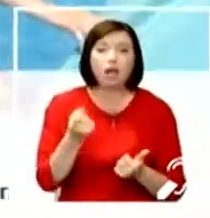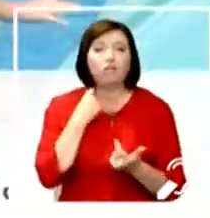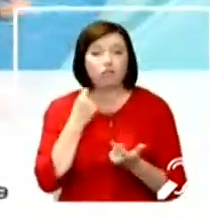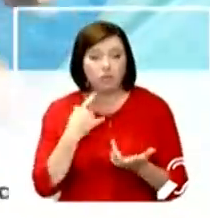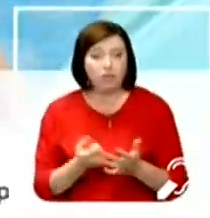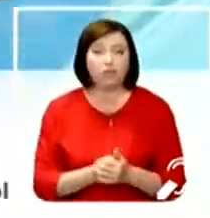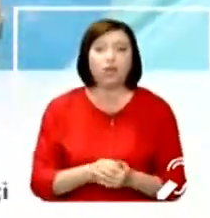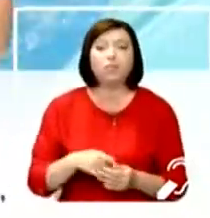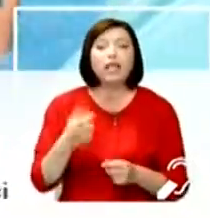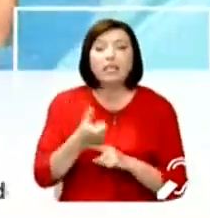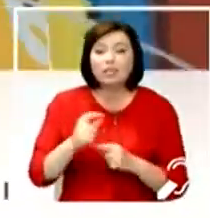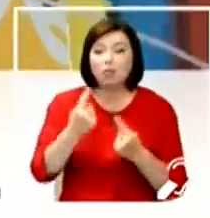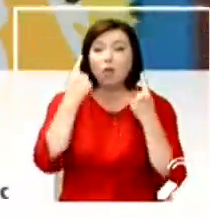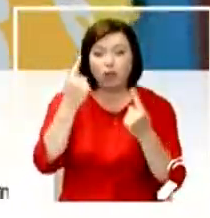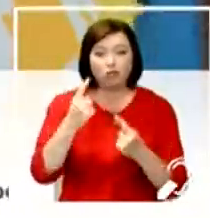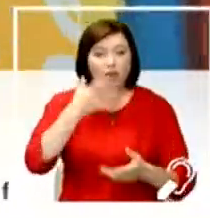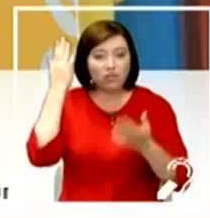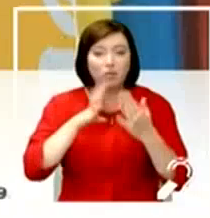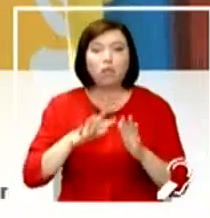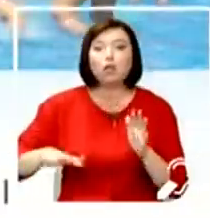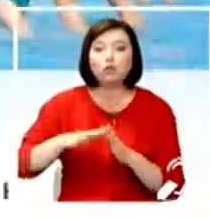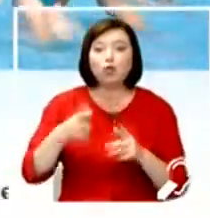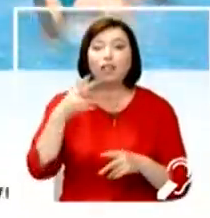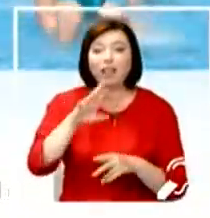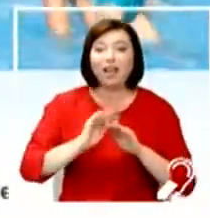băuturilor. Cea mai mare distracție era în zona pentru copii.